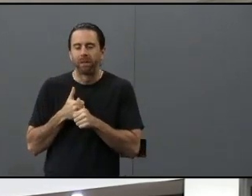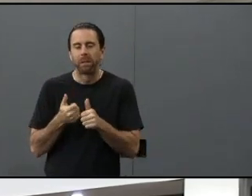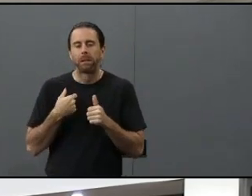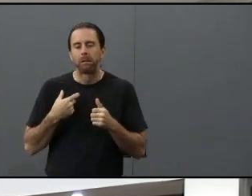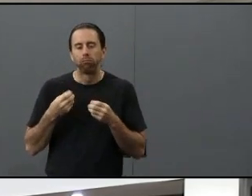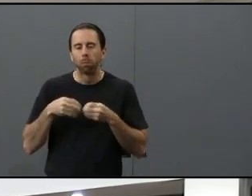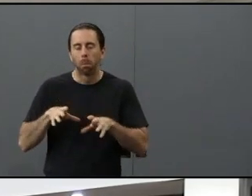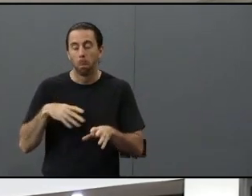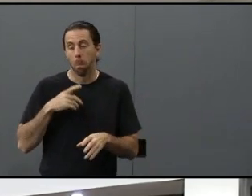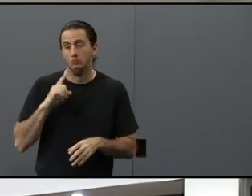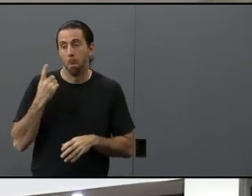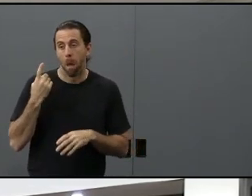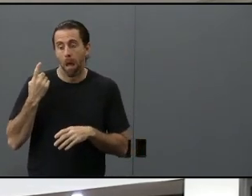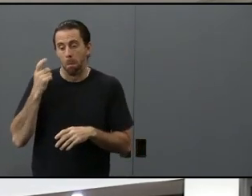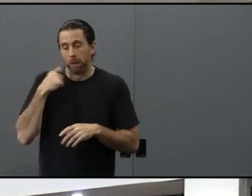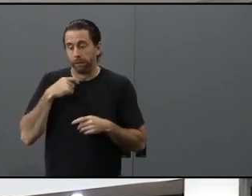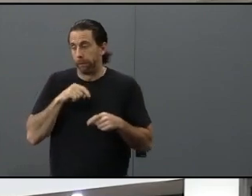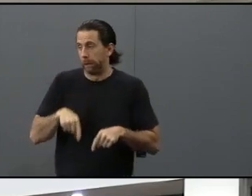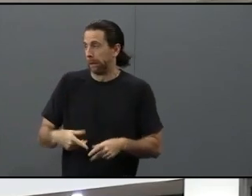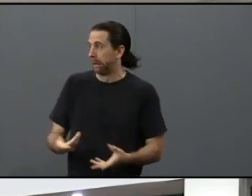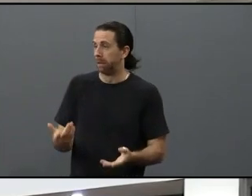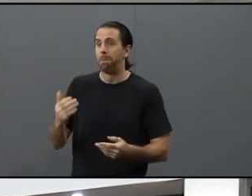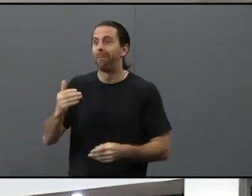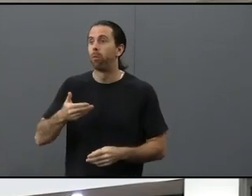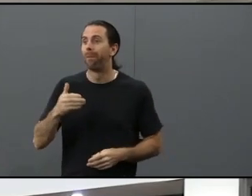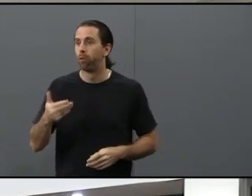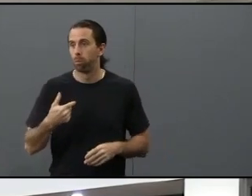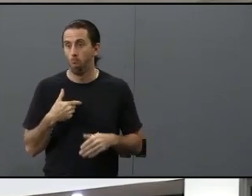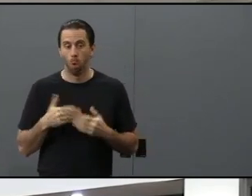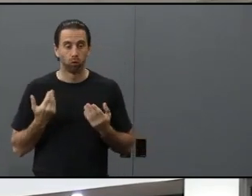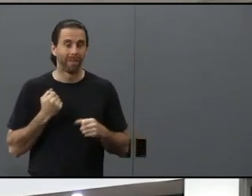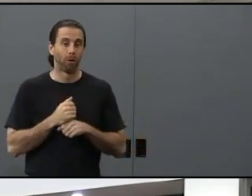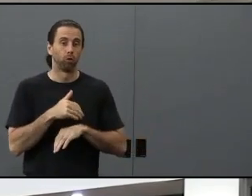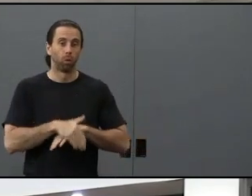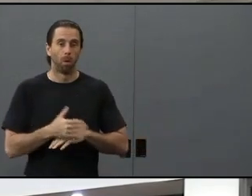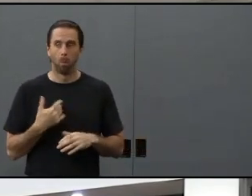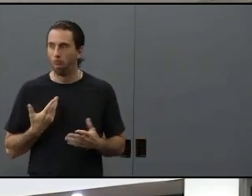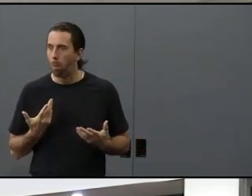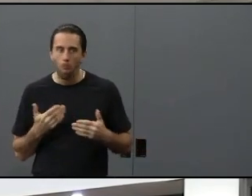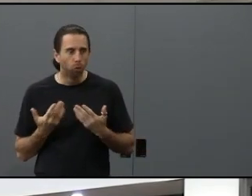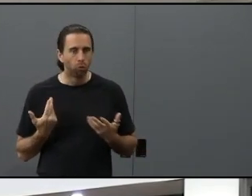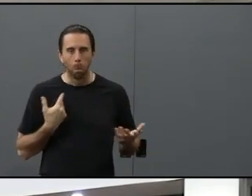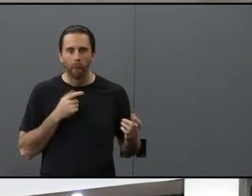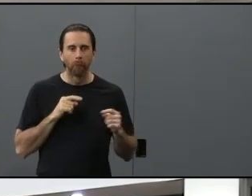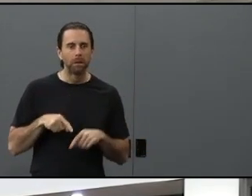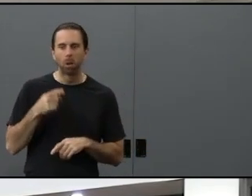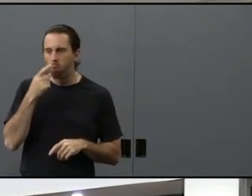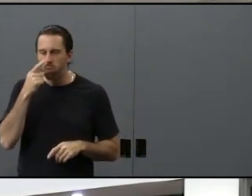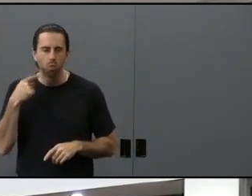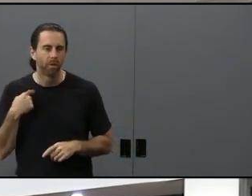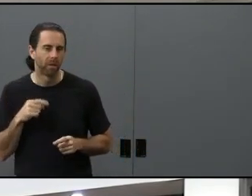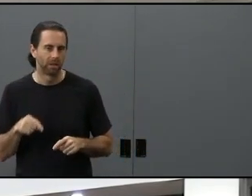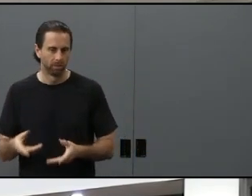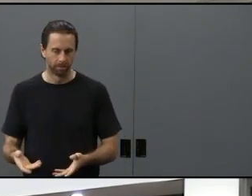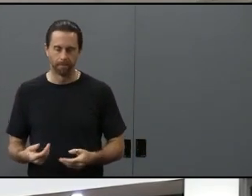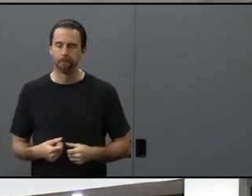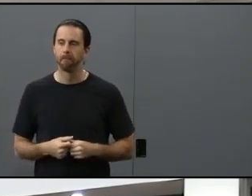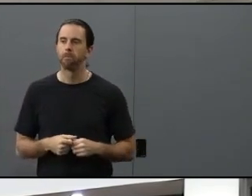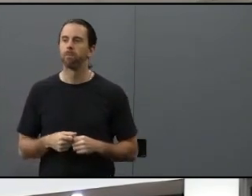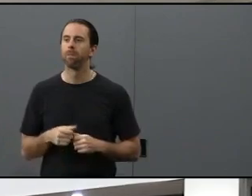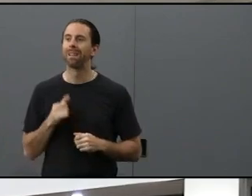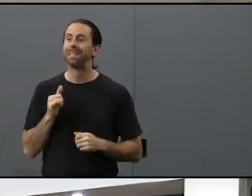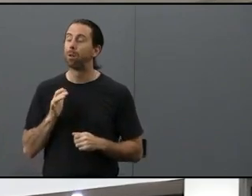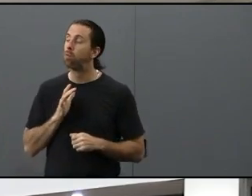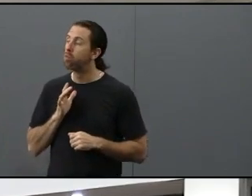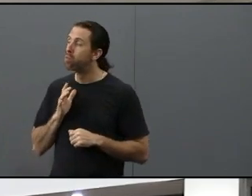première expérience ici au conseil ce soir je suis en congé je travaille de soir je me permets d' euh si vous avez